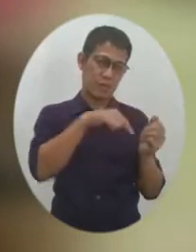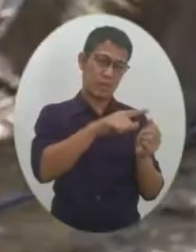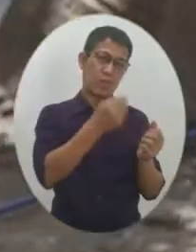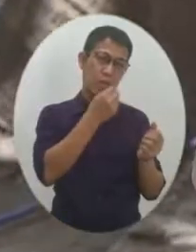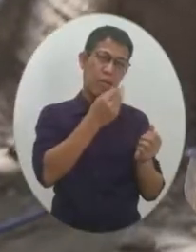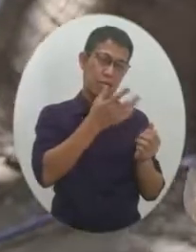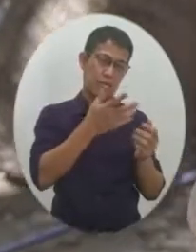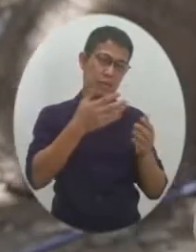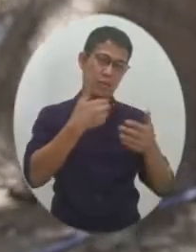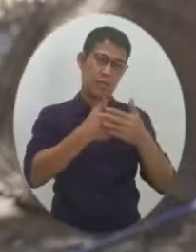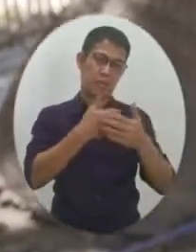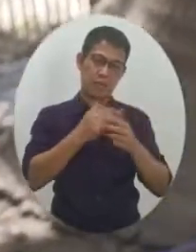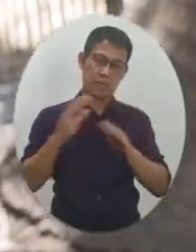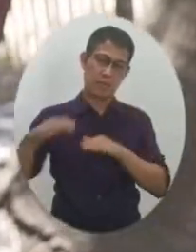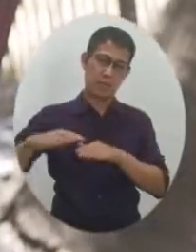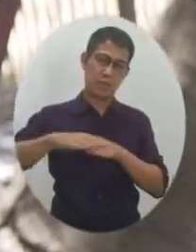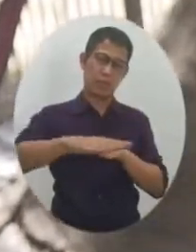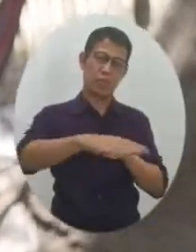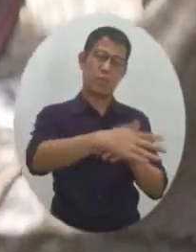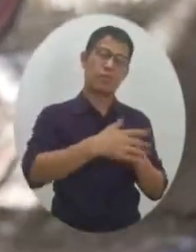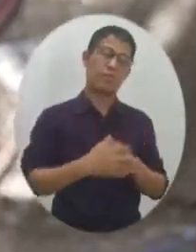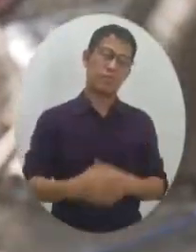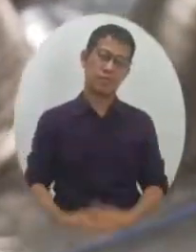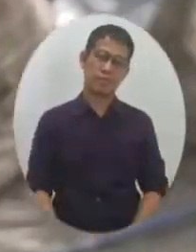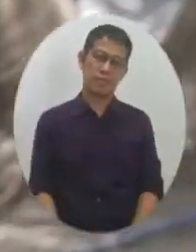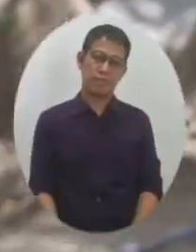kami magpapamilya, nagsasama-sama.